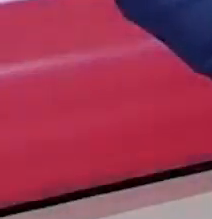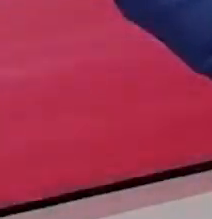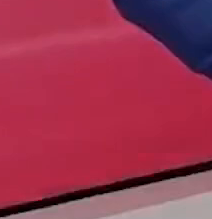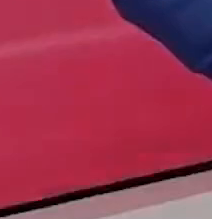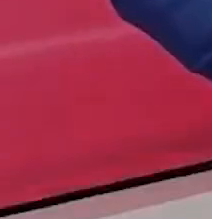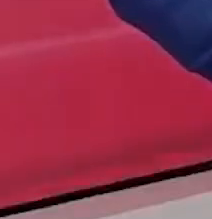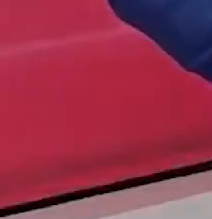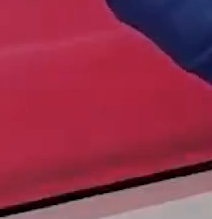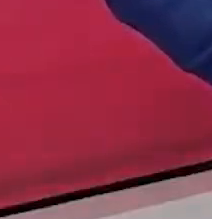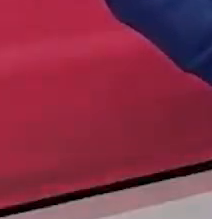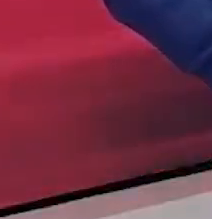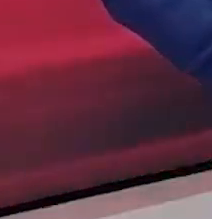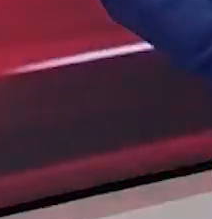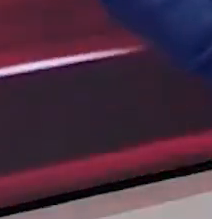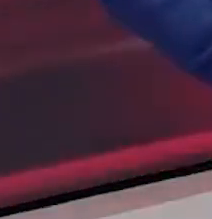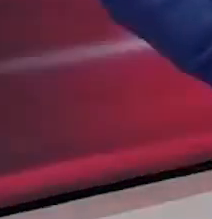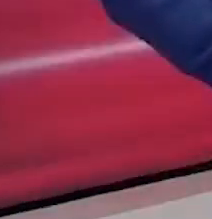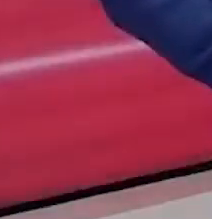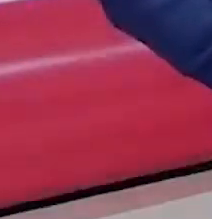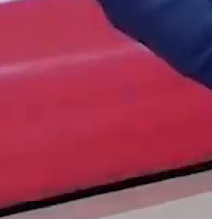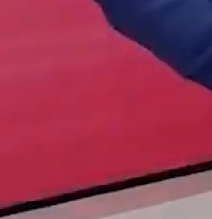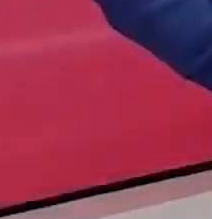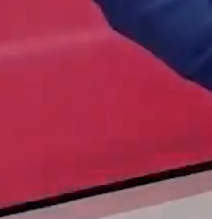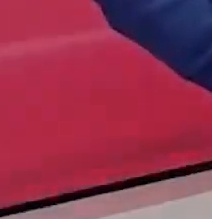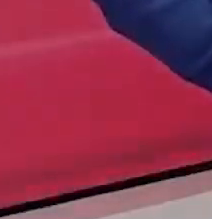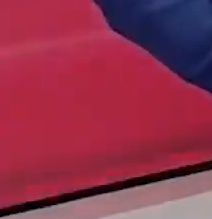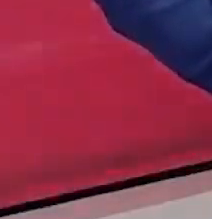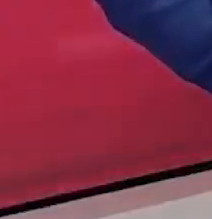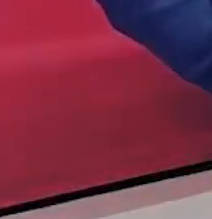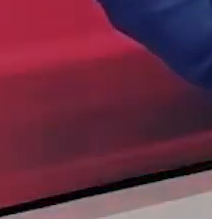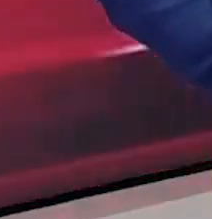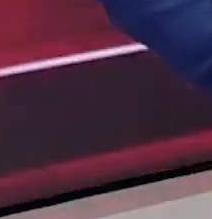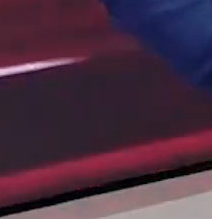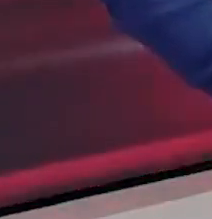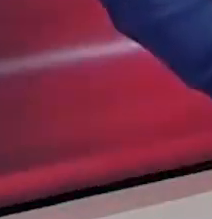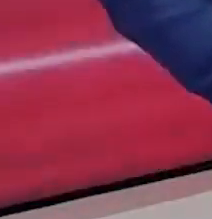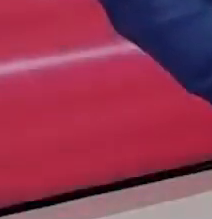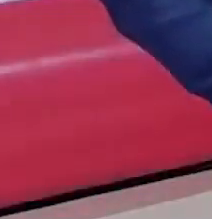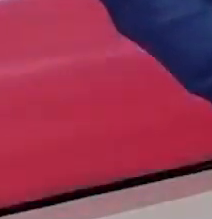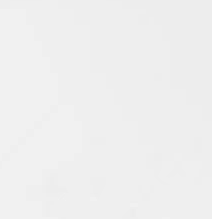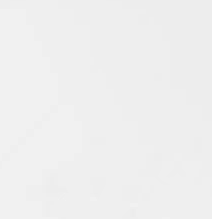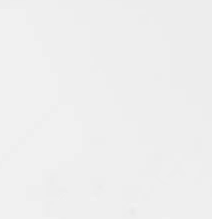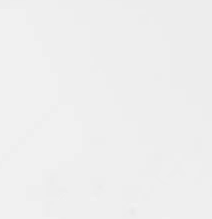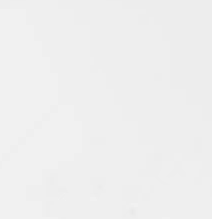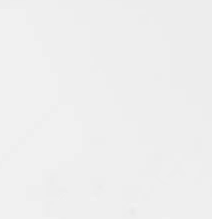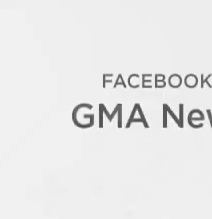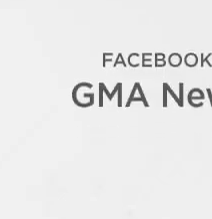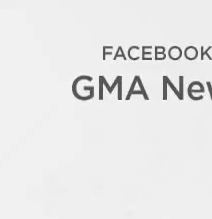abroad, samahan nyo kami sa GMA Pinoy TV at sa www.gmanews.tv.